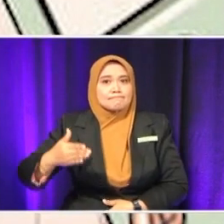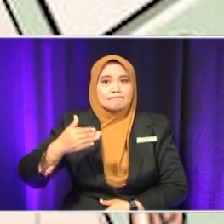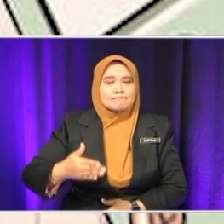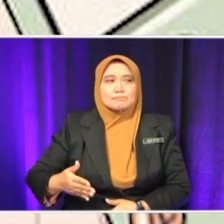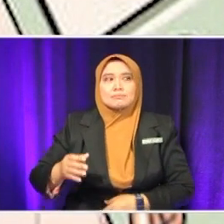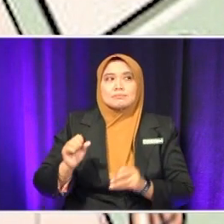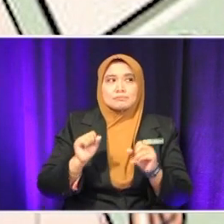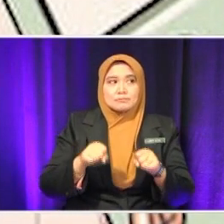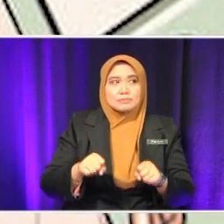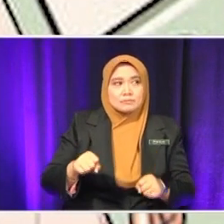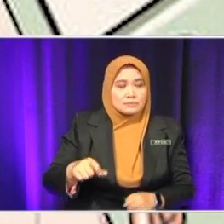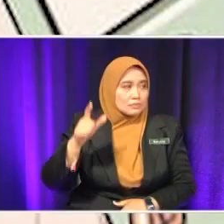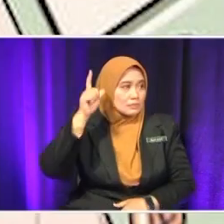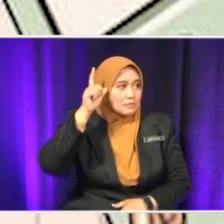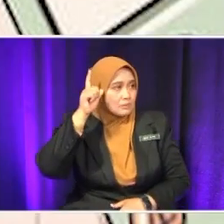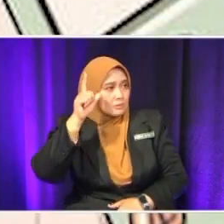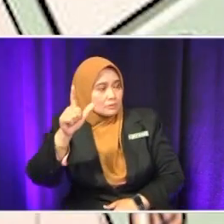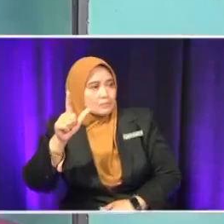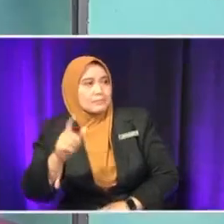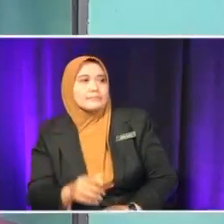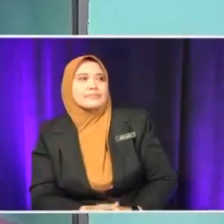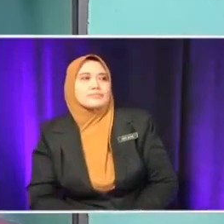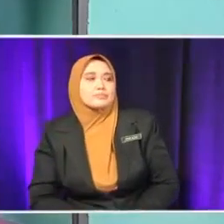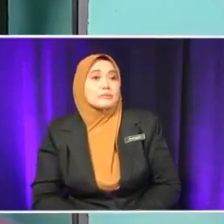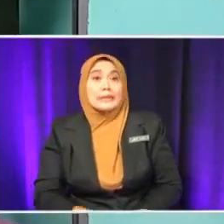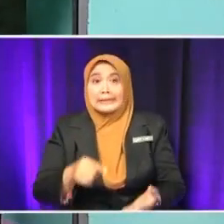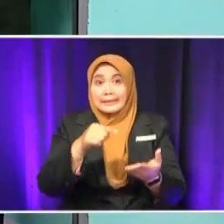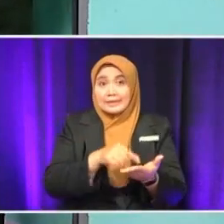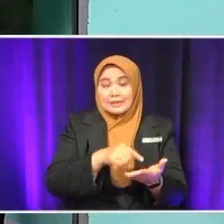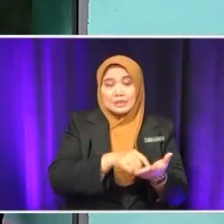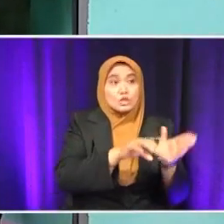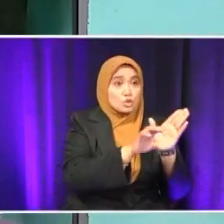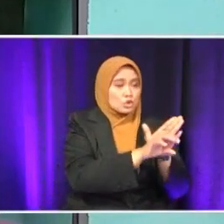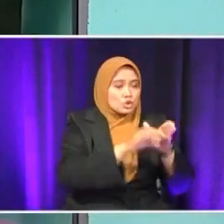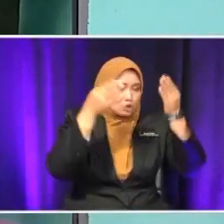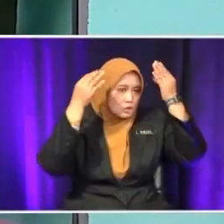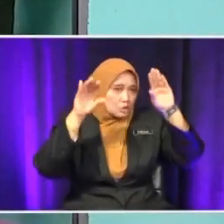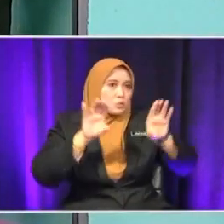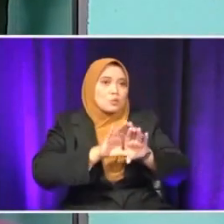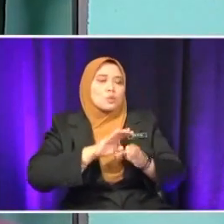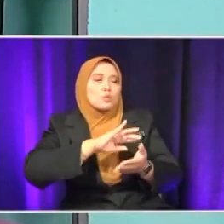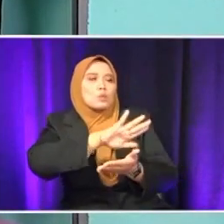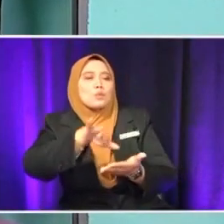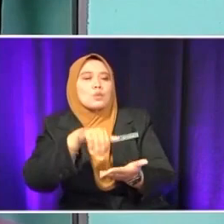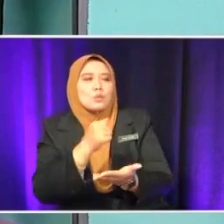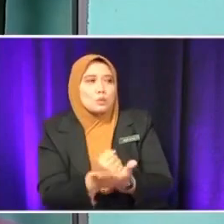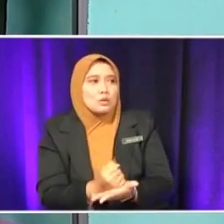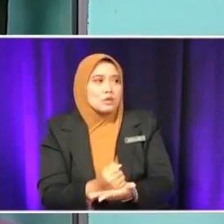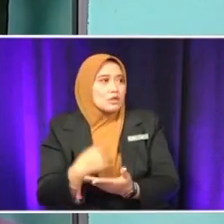graf terarah. Baik, ini antara contoh yang cikgu dapat kumpulkan, iaitu untuk graf terarah kita